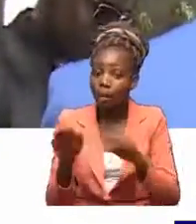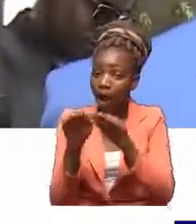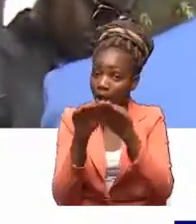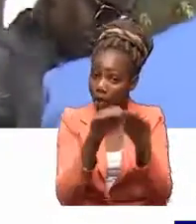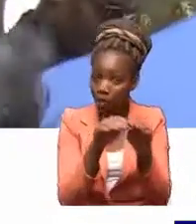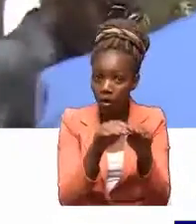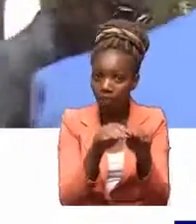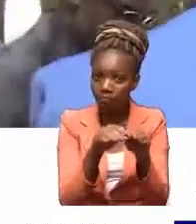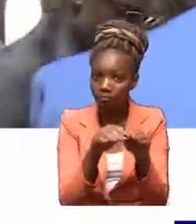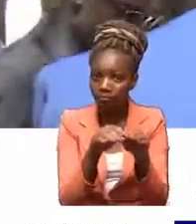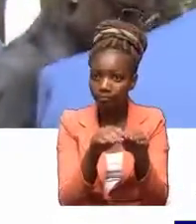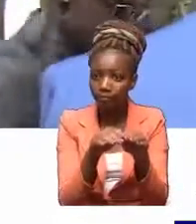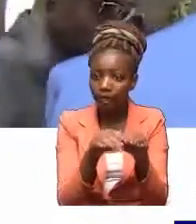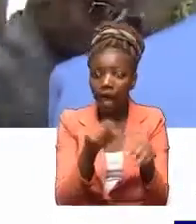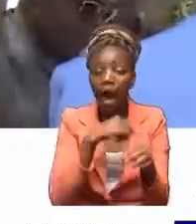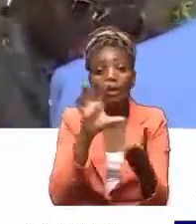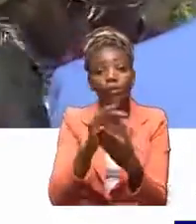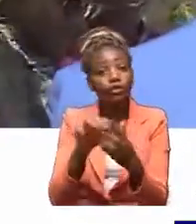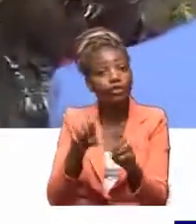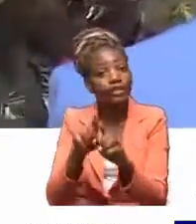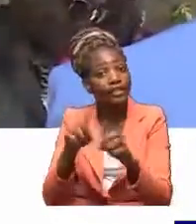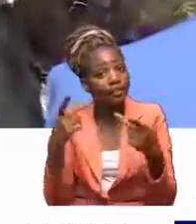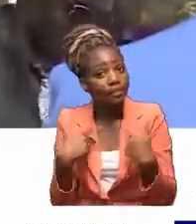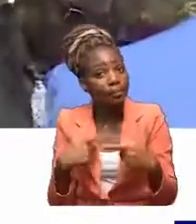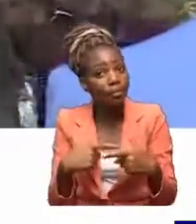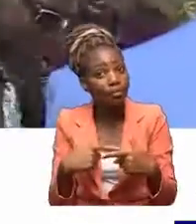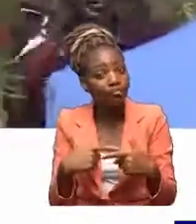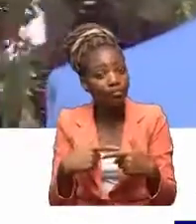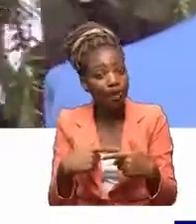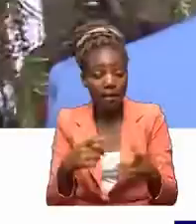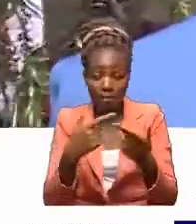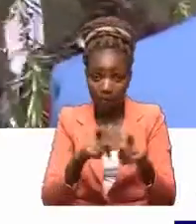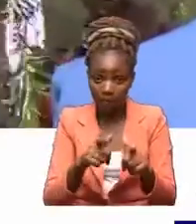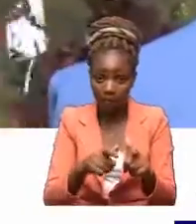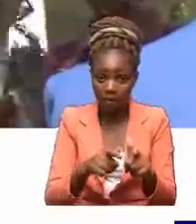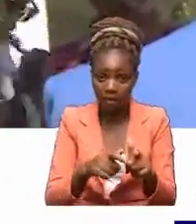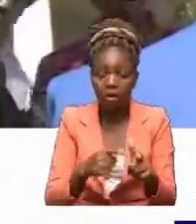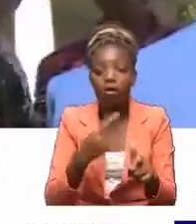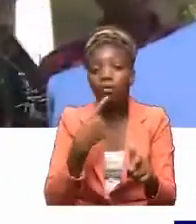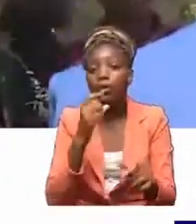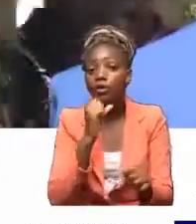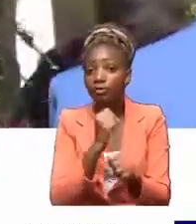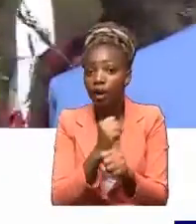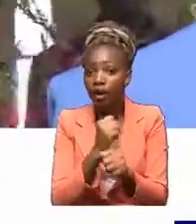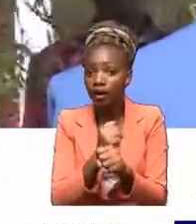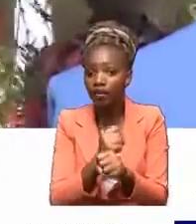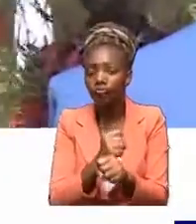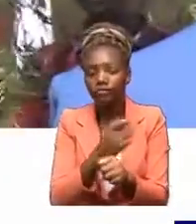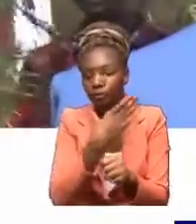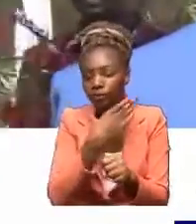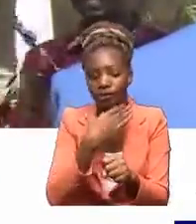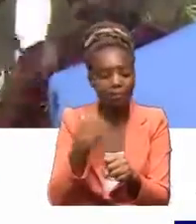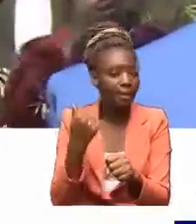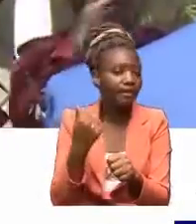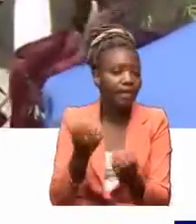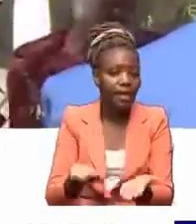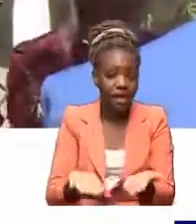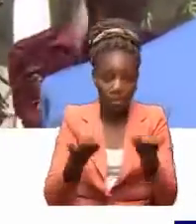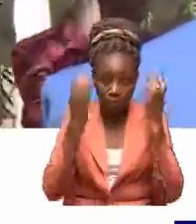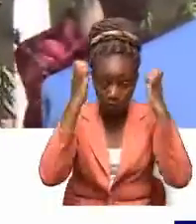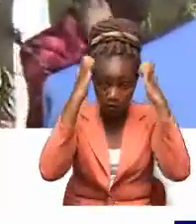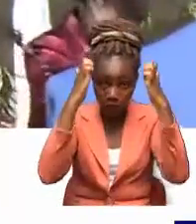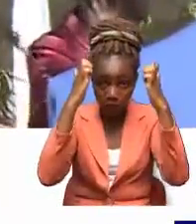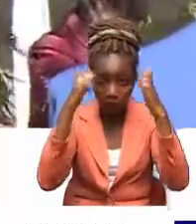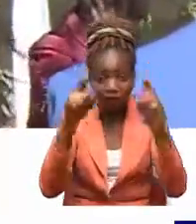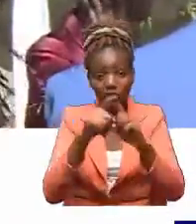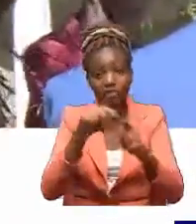tunachagua binadamu mwenzetu. In all, kazi ambayo alifanya, in terms of bringing up maneno ya elimu, bringing up the